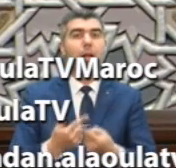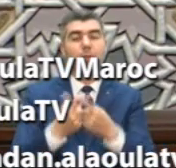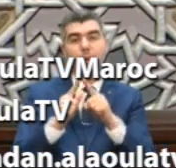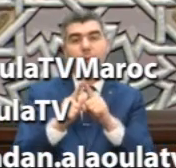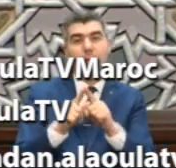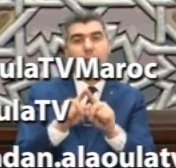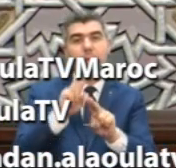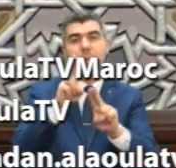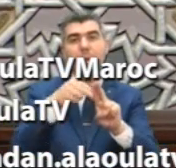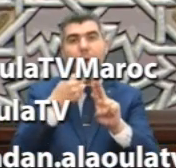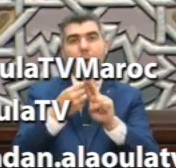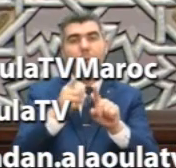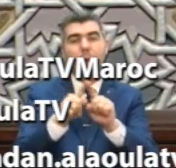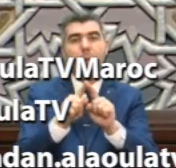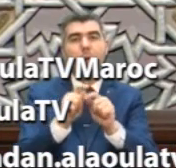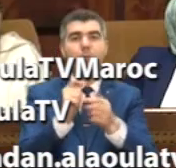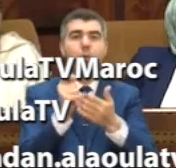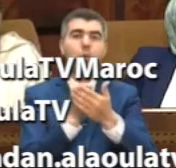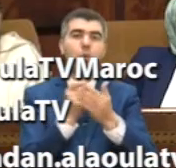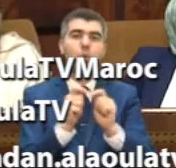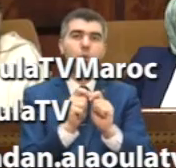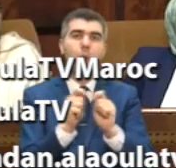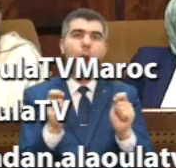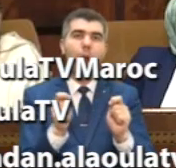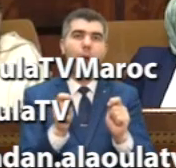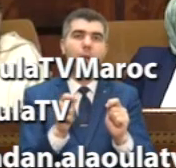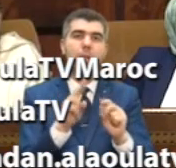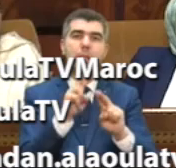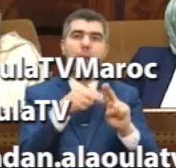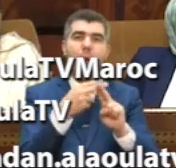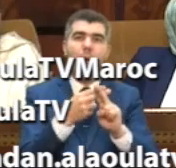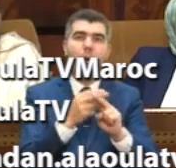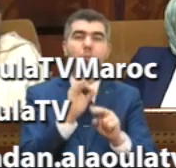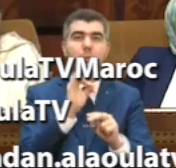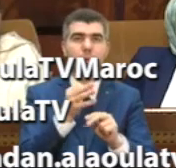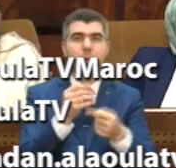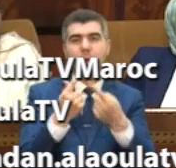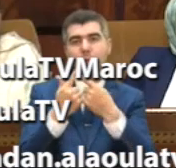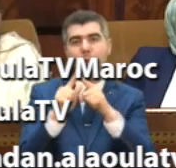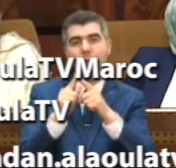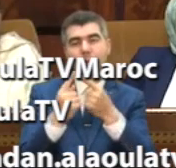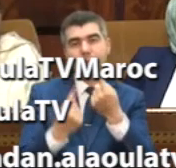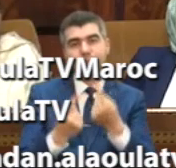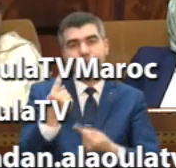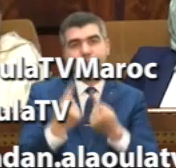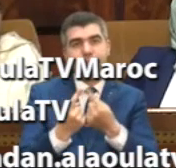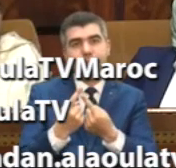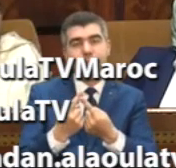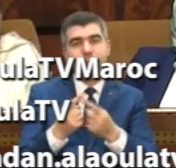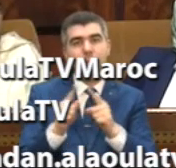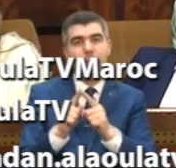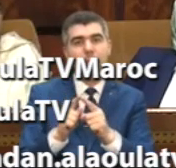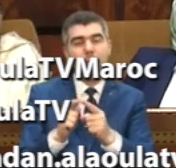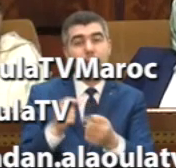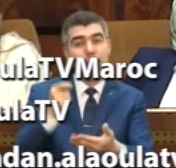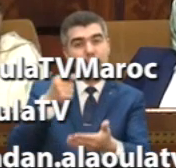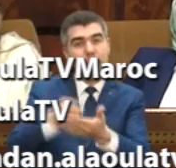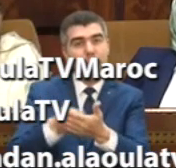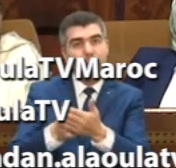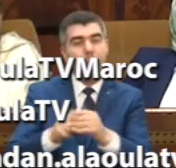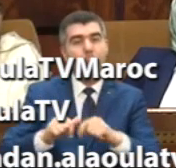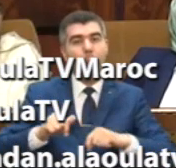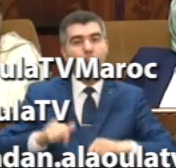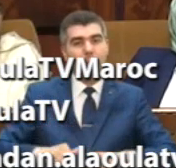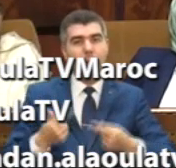تلك الصحافة البائسة التي تسعى للالتباس في الرأي العام بالنسبة للتعويضات ديال الوزراء